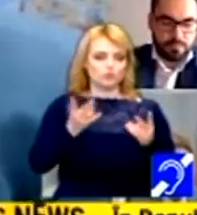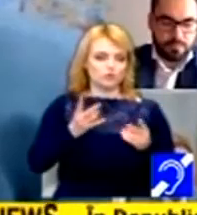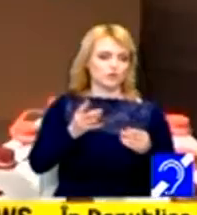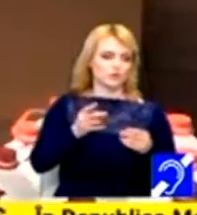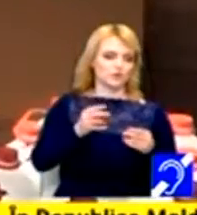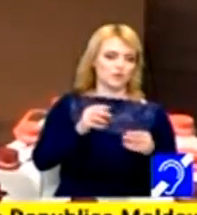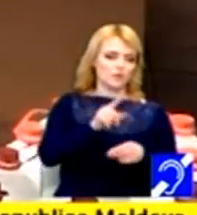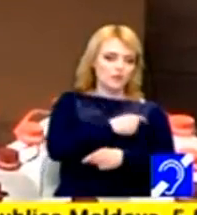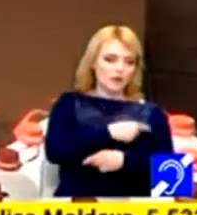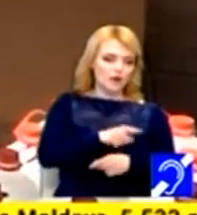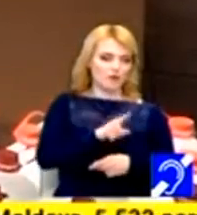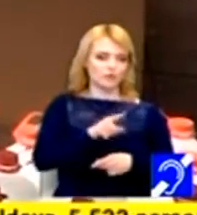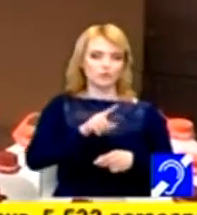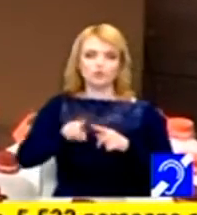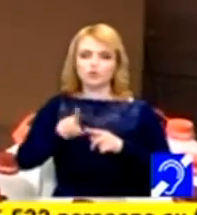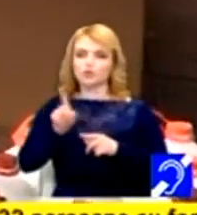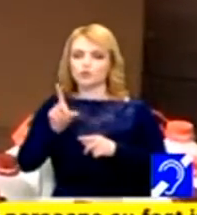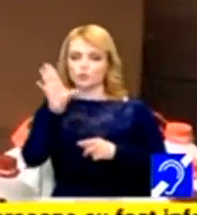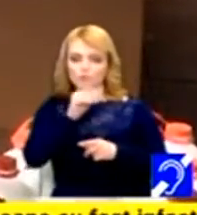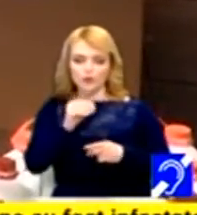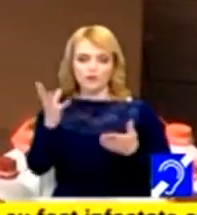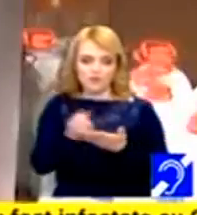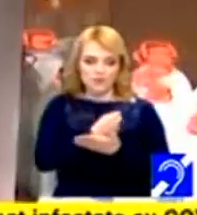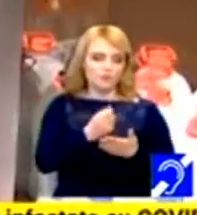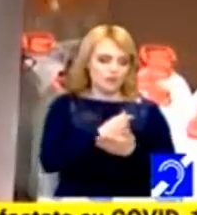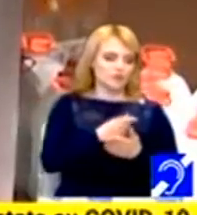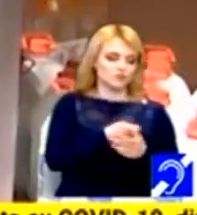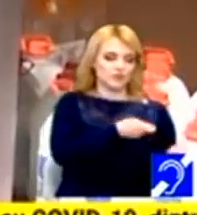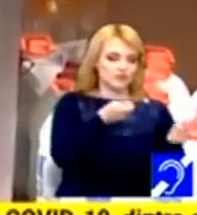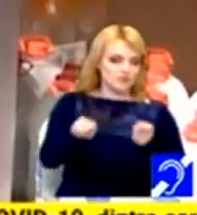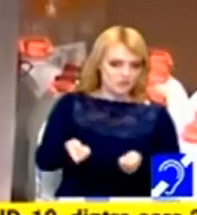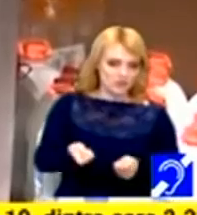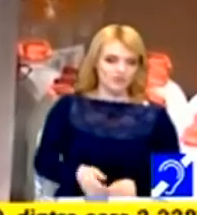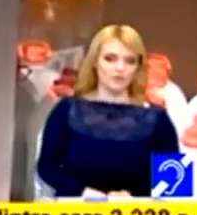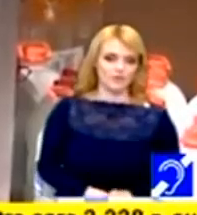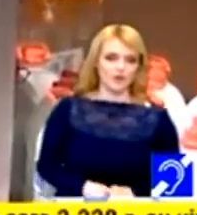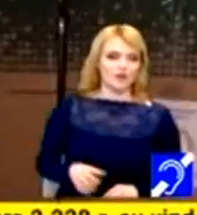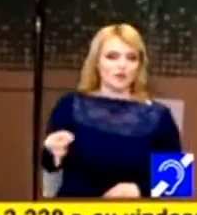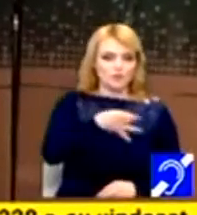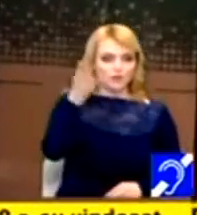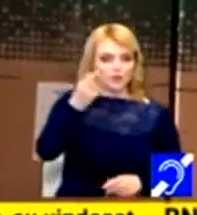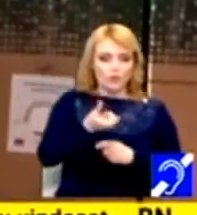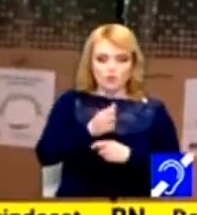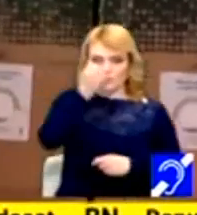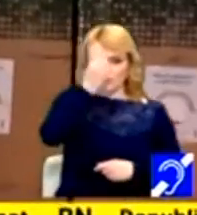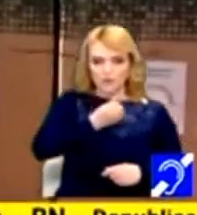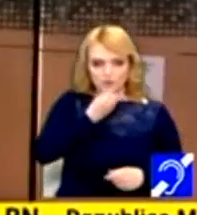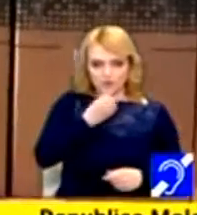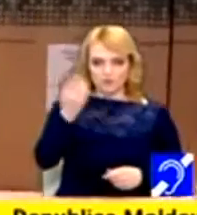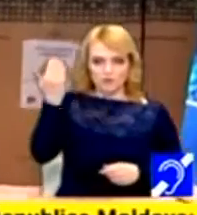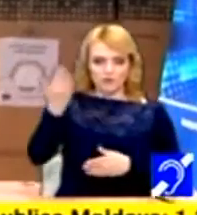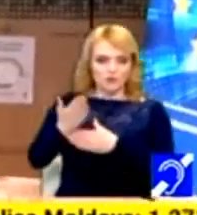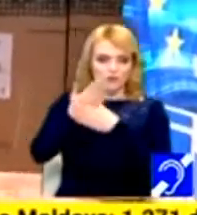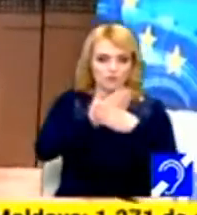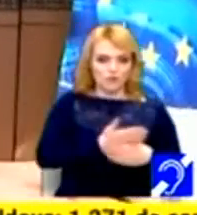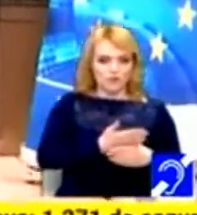să susținem. În această perioadă, Republica Moldova s-a bucurat de un sprijin consistent atât din partea Uniunii Europene în general, cât și din partea